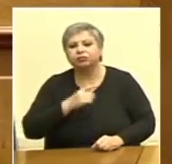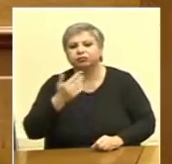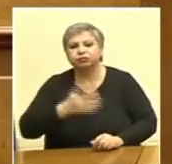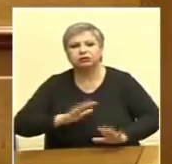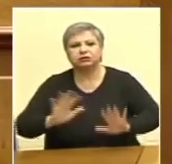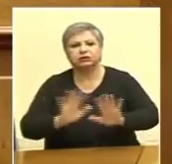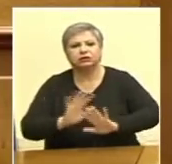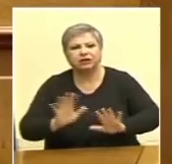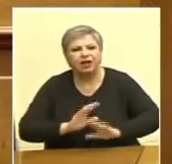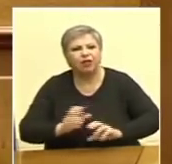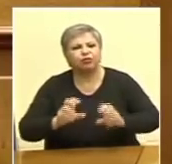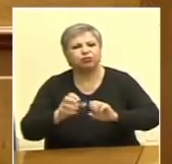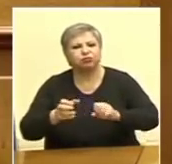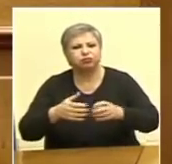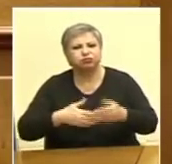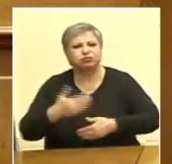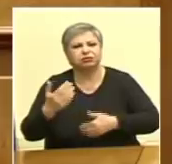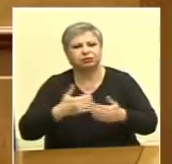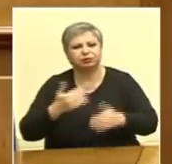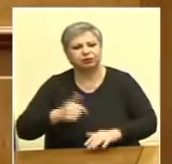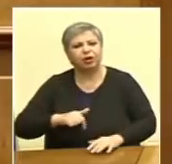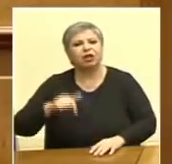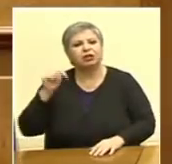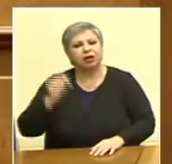ενημέρωσης, αλλά και σε πολλούς άλλους δημοσιολογούντες.